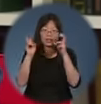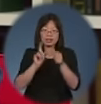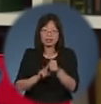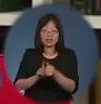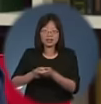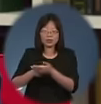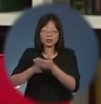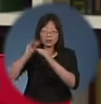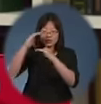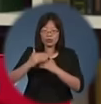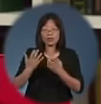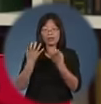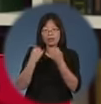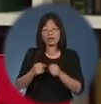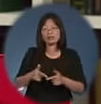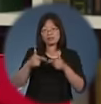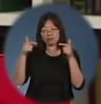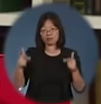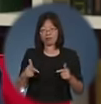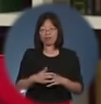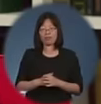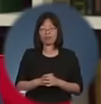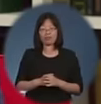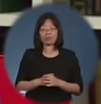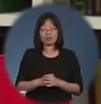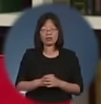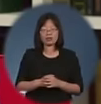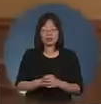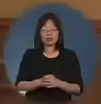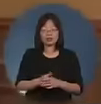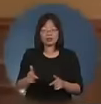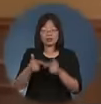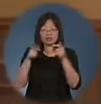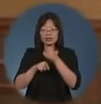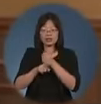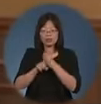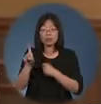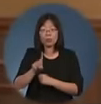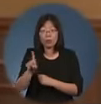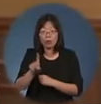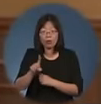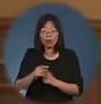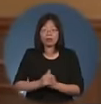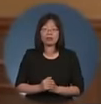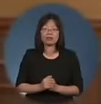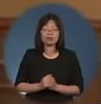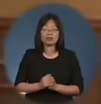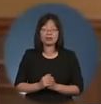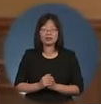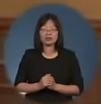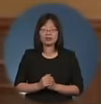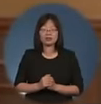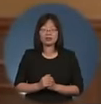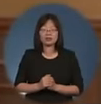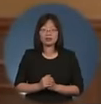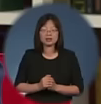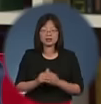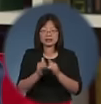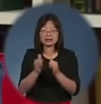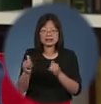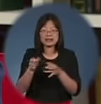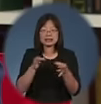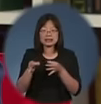요구 상이 굉장히 많아졌어요 예 그럼 왜 많아졌을까 봤더니 예 인간